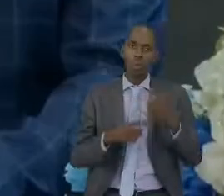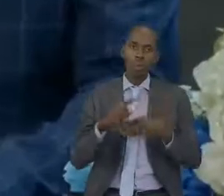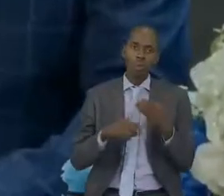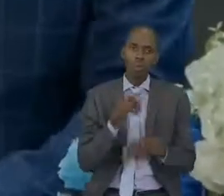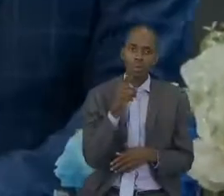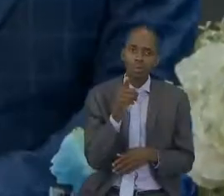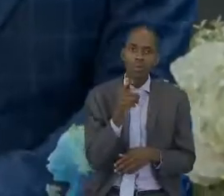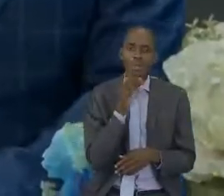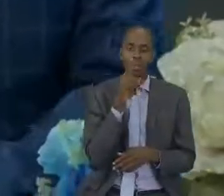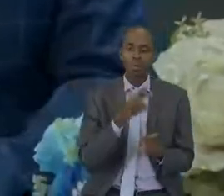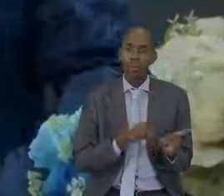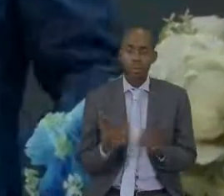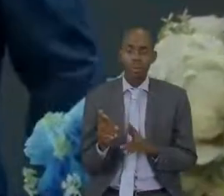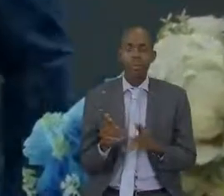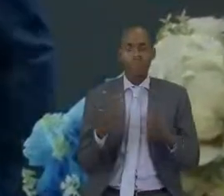Aujourd'hui, c'est ton jour